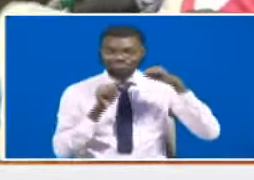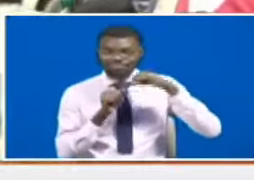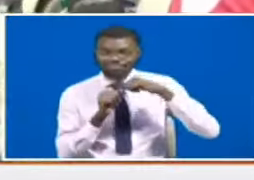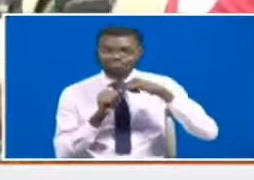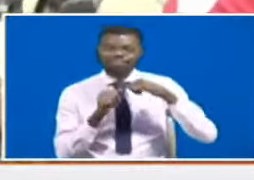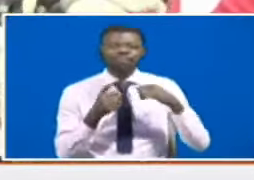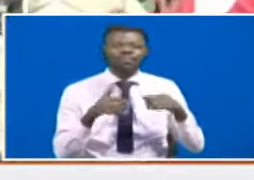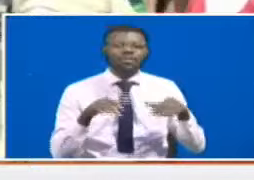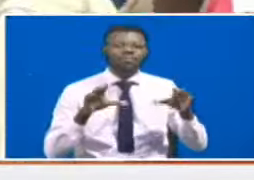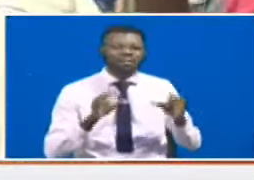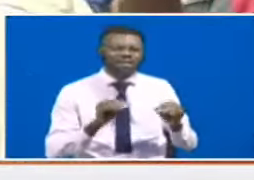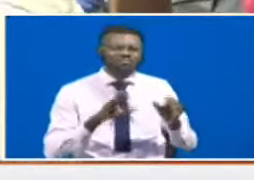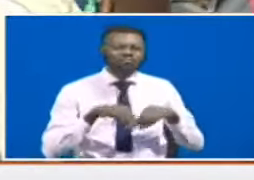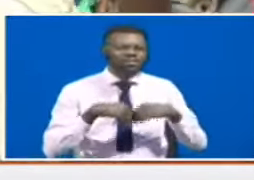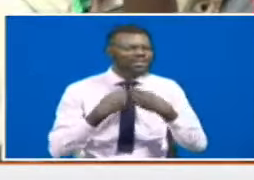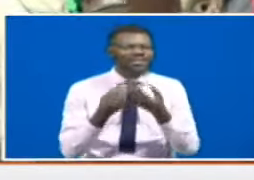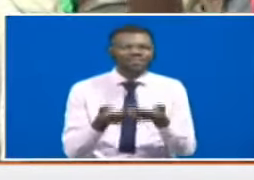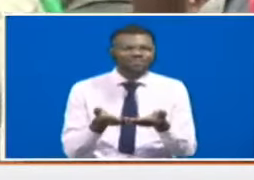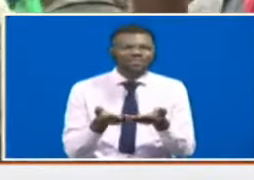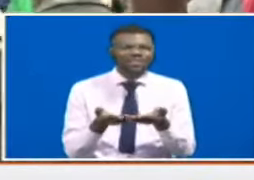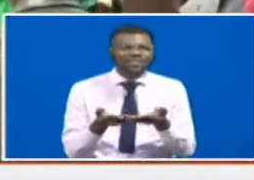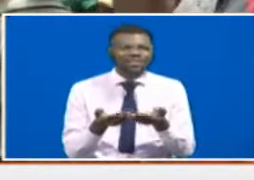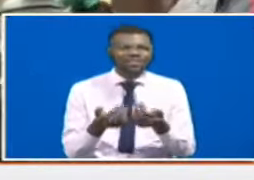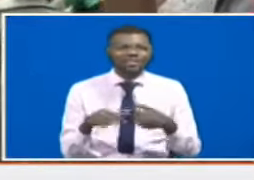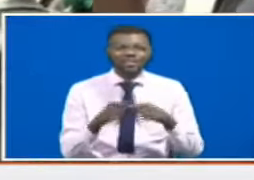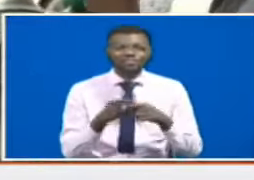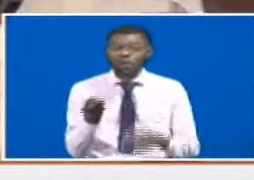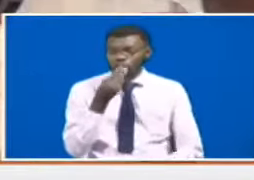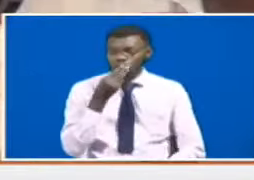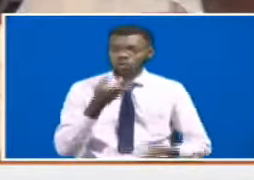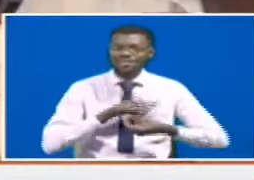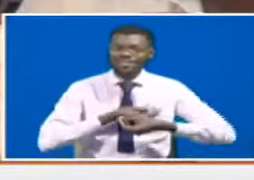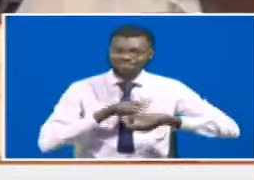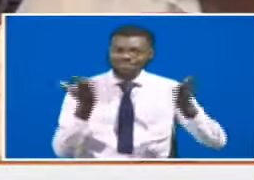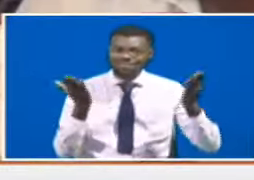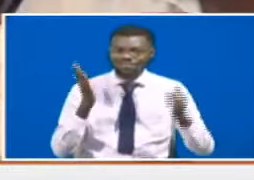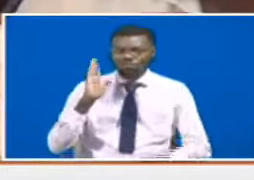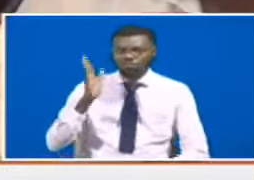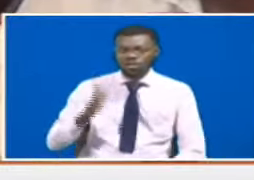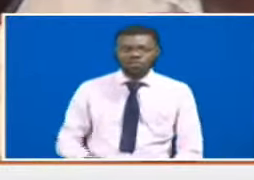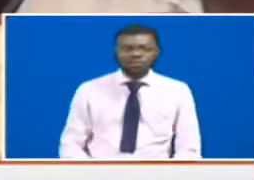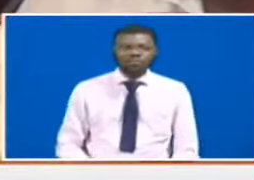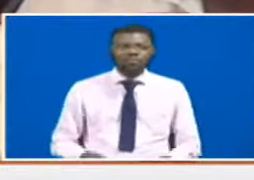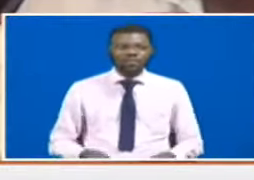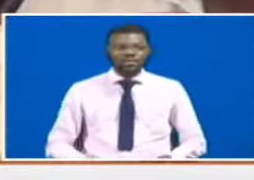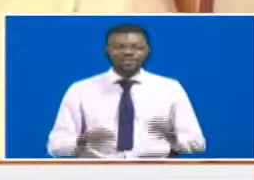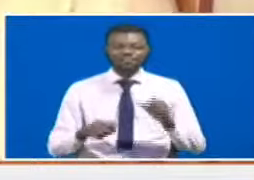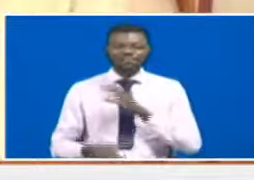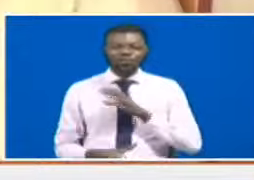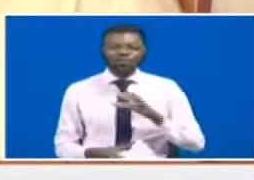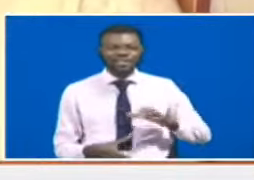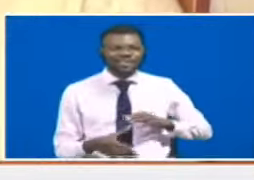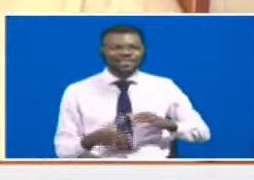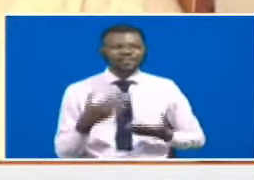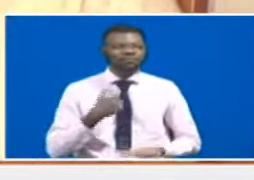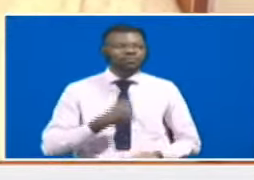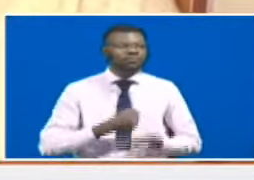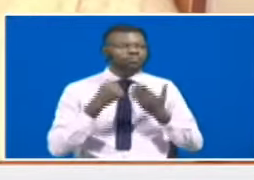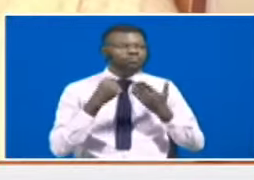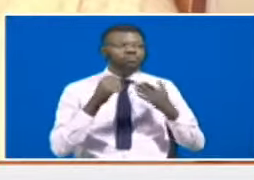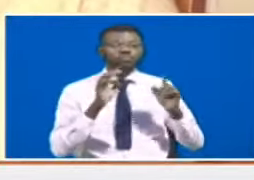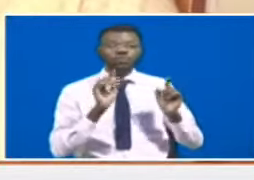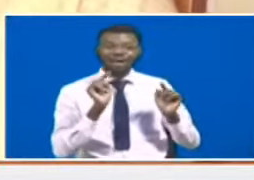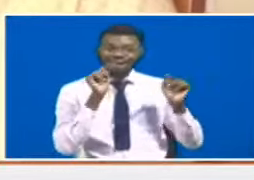and mattress beddings, mattresses and also food stuff. Mwenyekiti wa kamati ya bajeti ndini Nyoro akiwa kule Kilifi